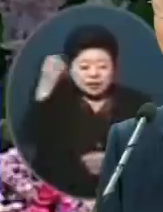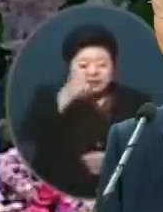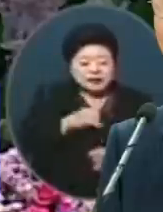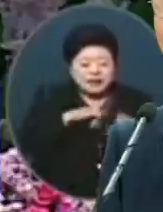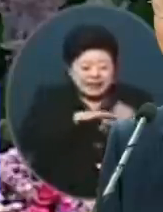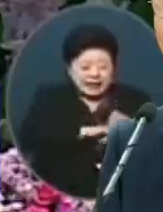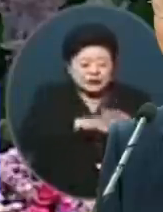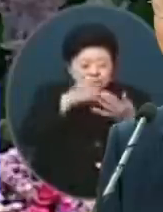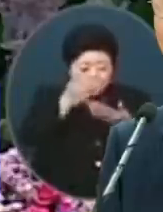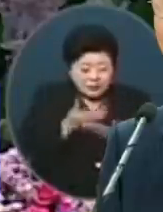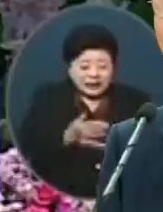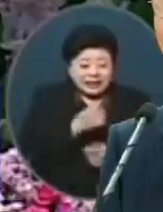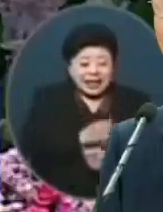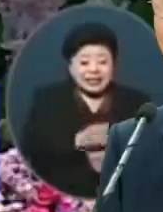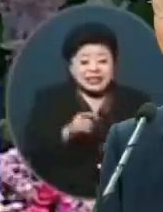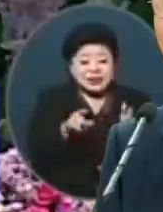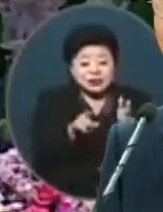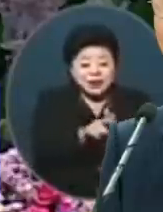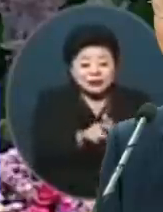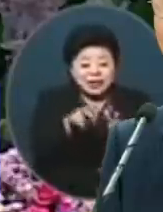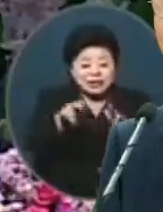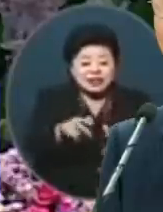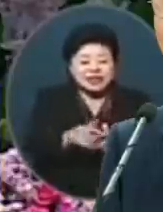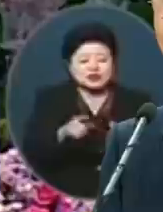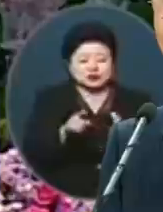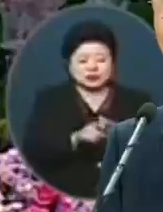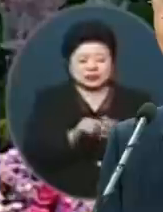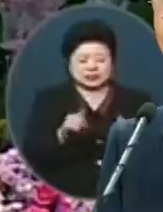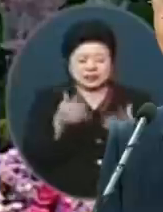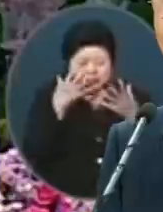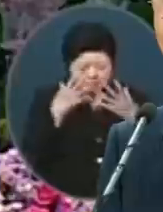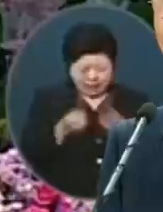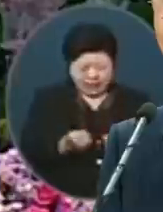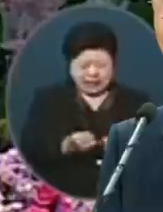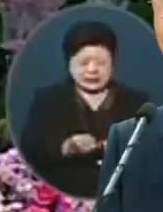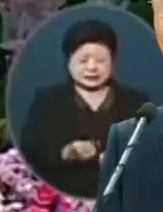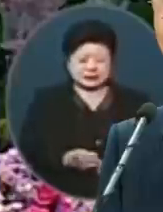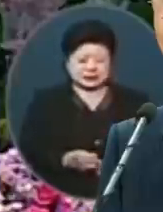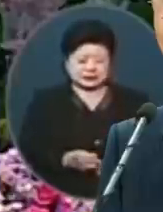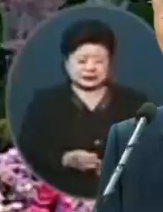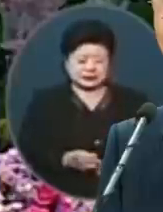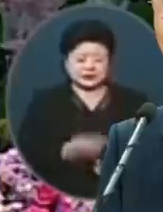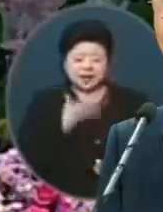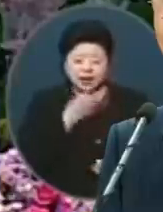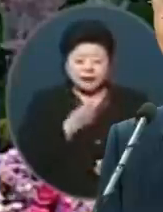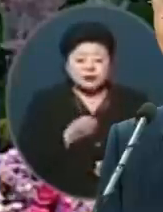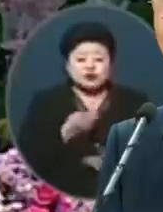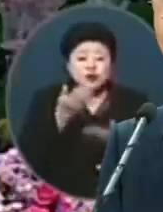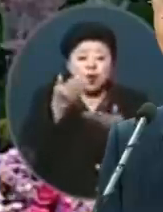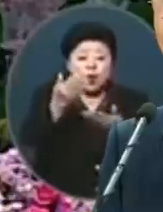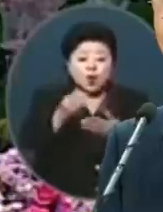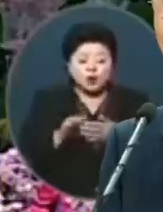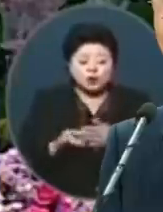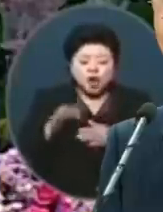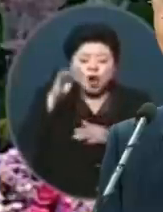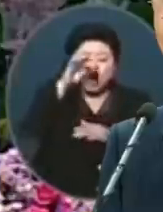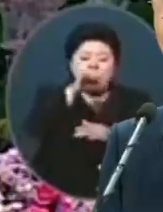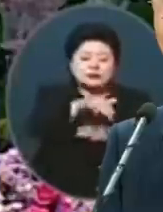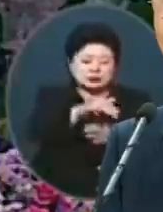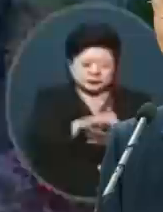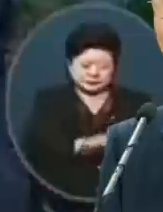성령의 약속을 받게 하려 합니다. 이제 예수 믿는 사람이 많으면 많을수록 아브라함의 복이 넘쳐나게 되는